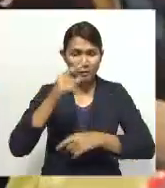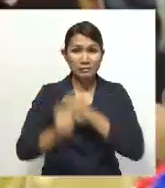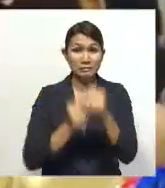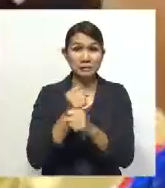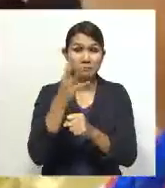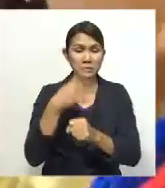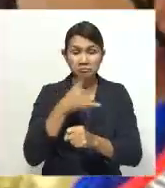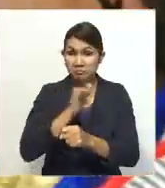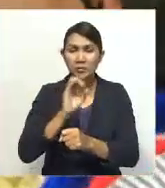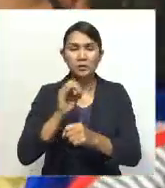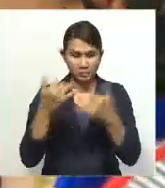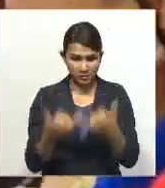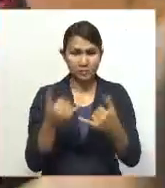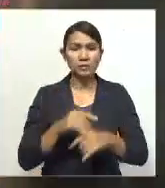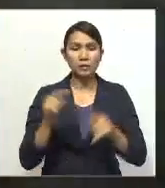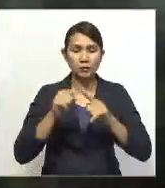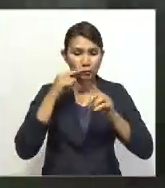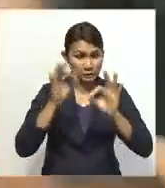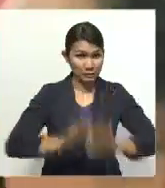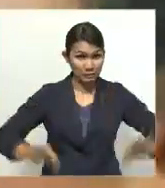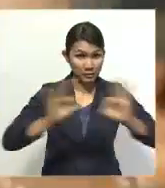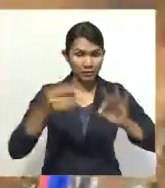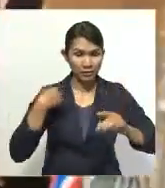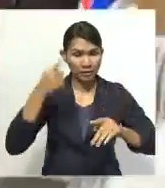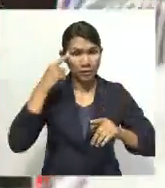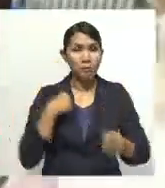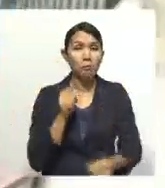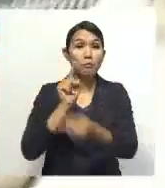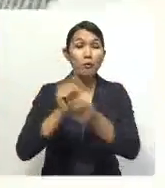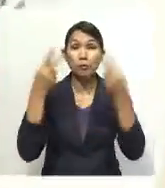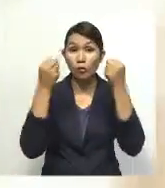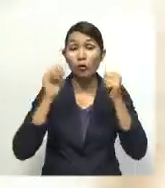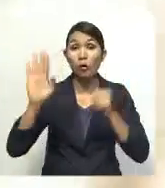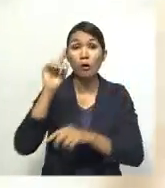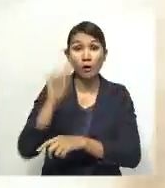ำคัญก็คือการพบกับนายกรัฐมนตรีอังกฤษเทเรซาเมย์และนักธุรกิจชั้นน